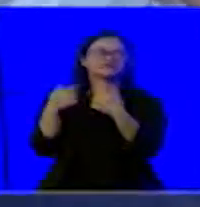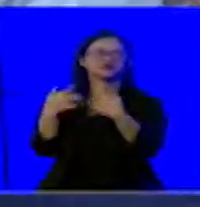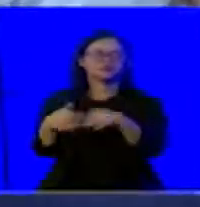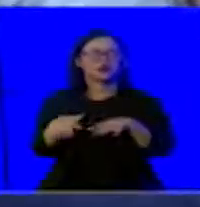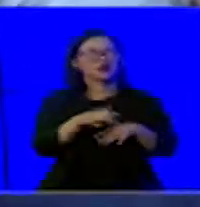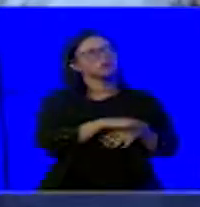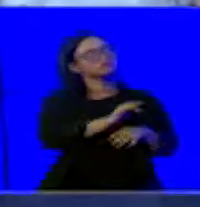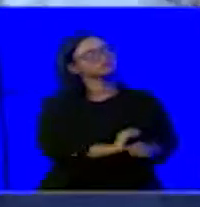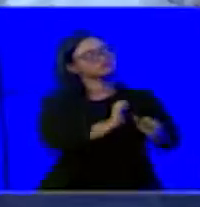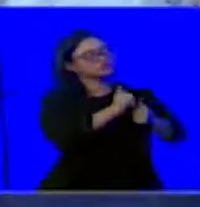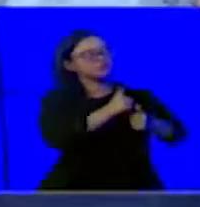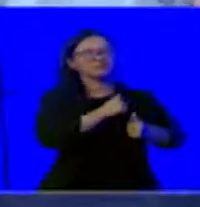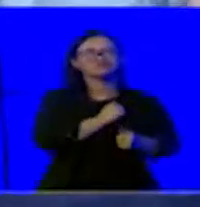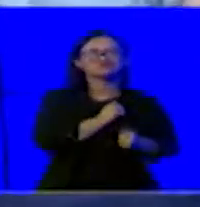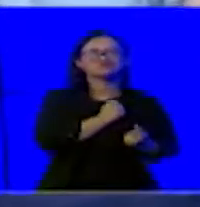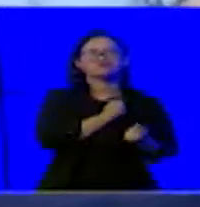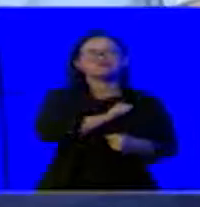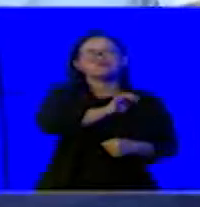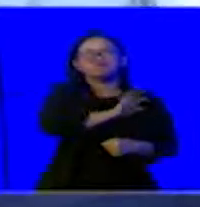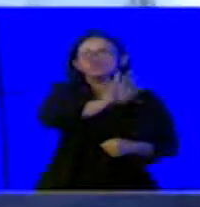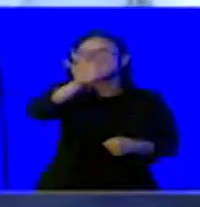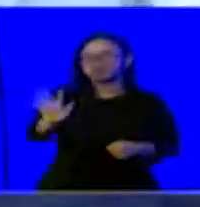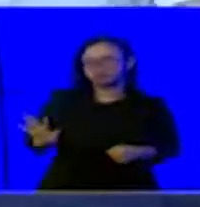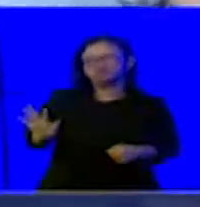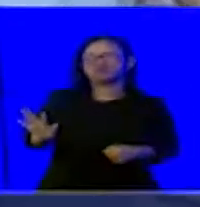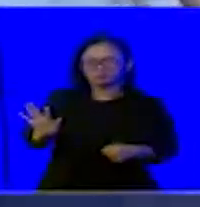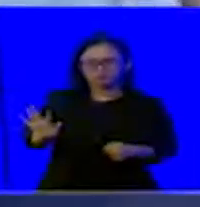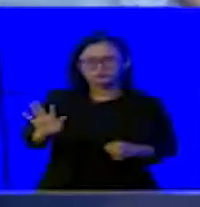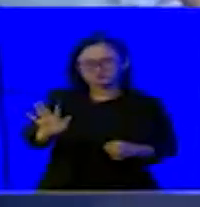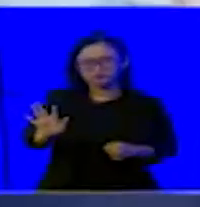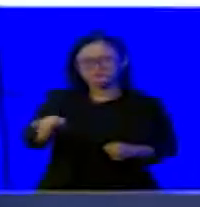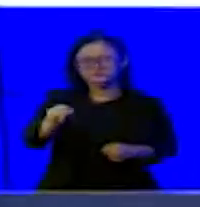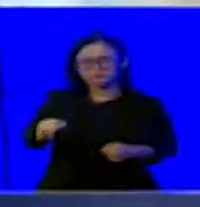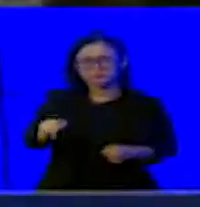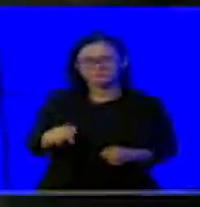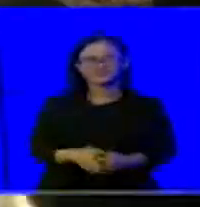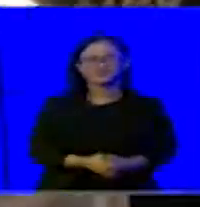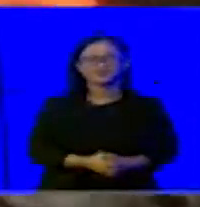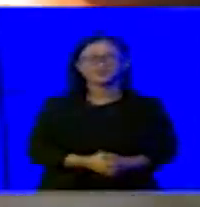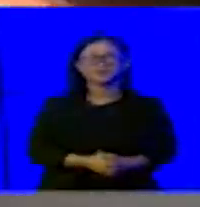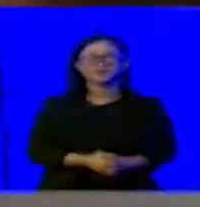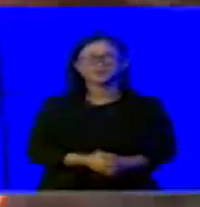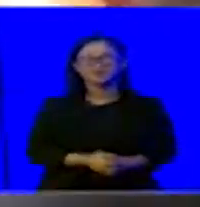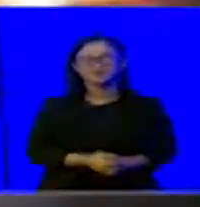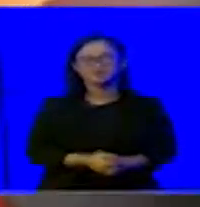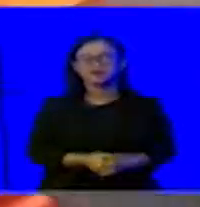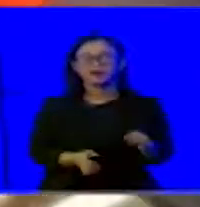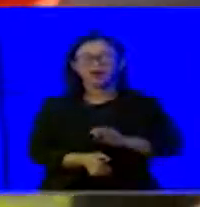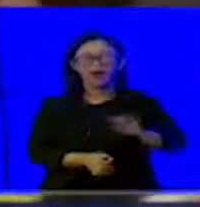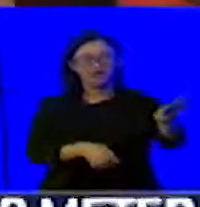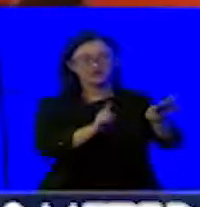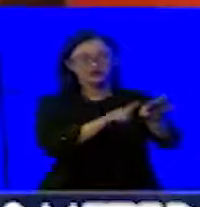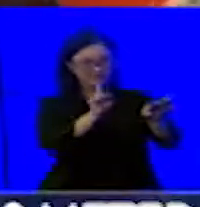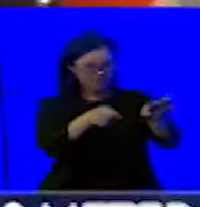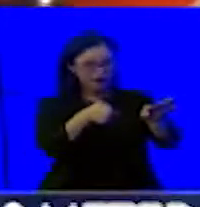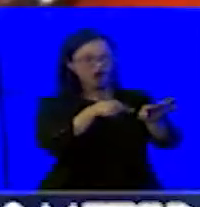kita segera mempersiapkan tim rescue kita untuk mengevakuasinya. Di tempat terpisah,